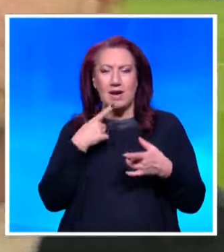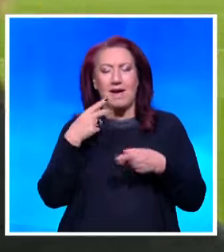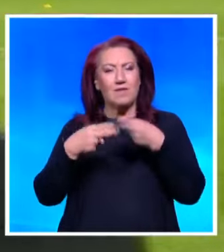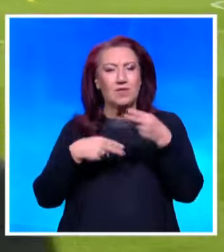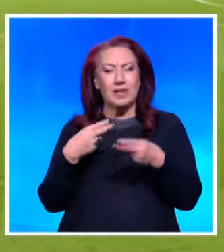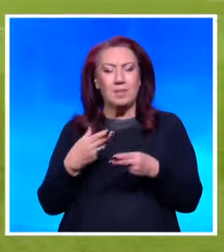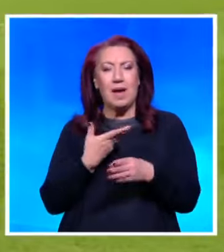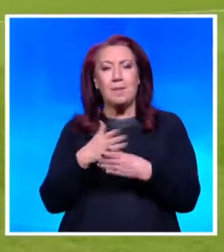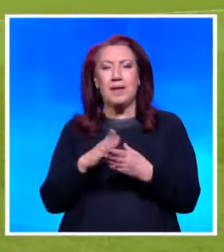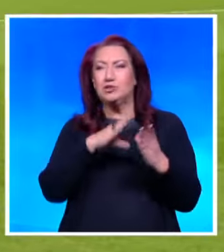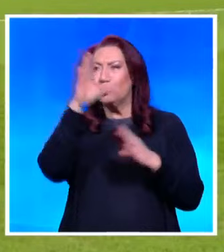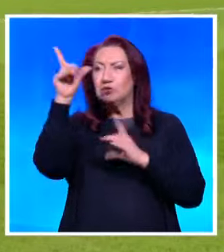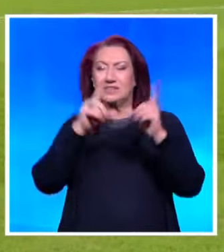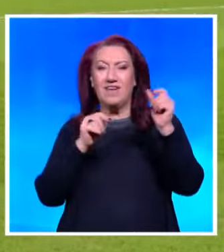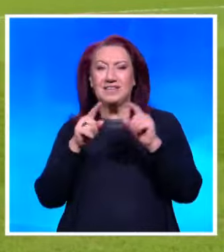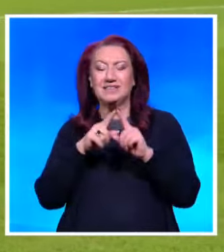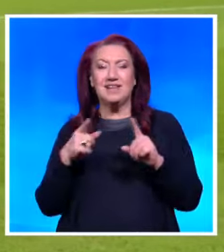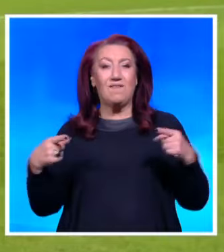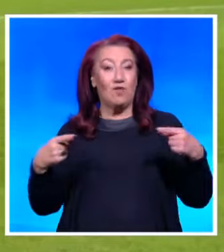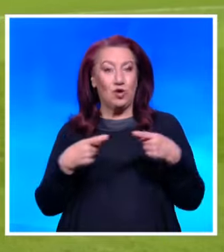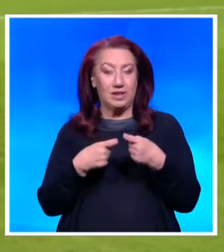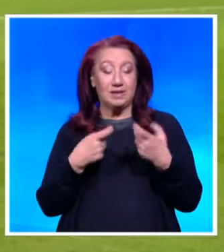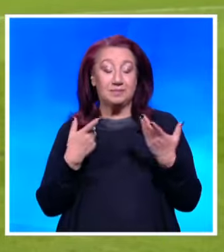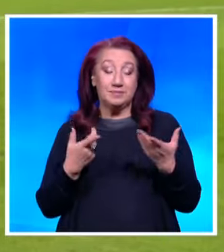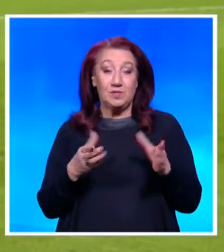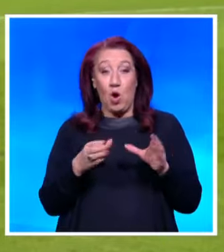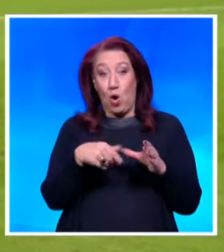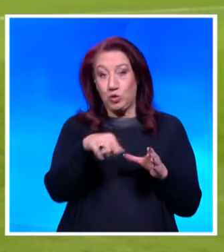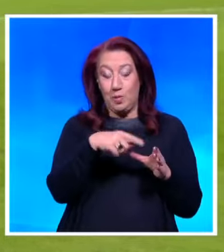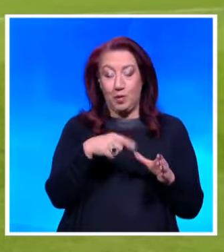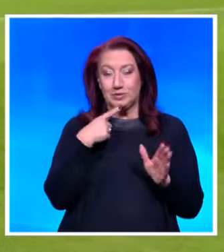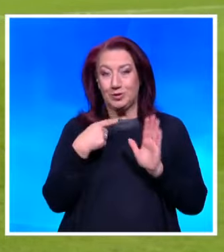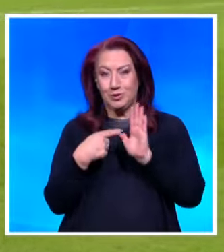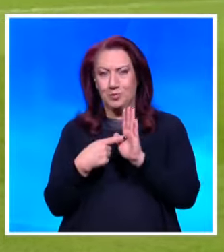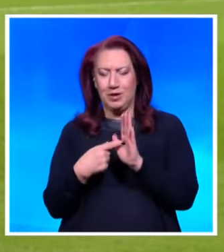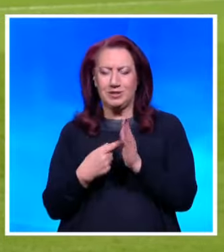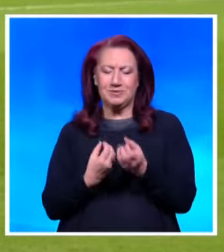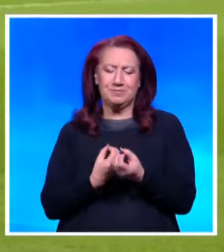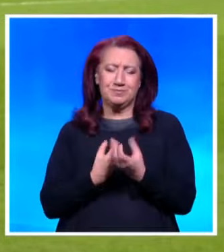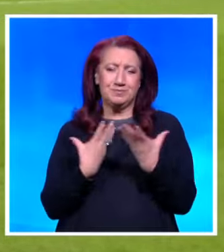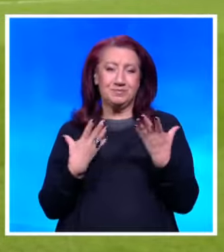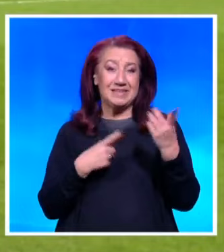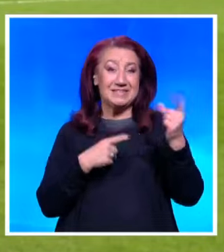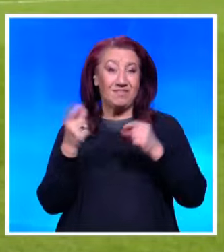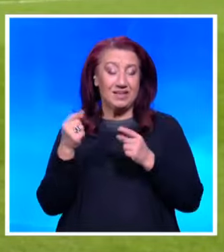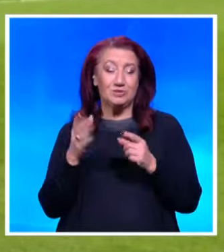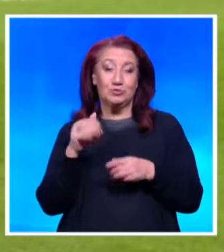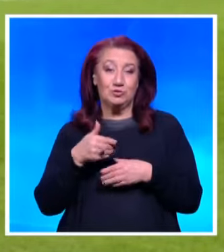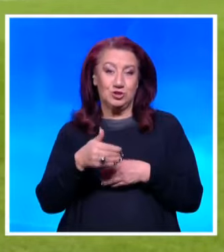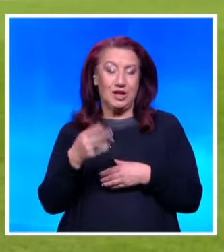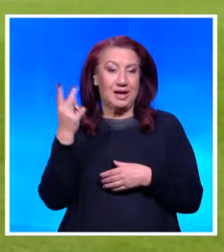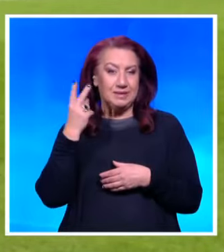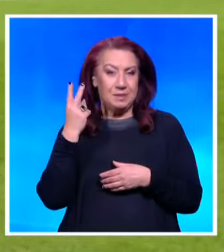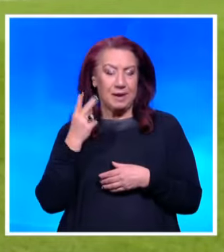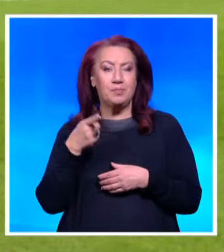Сервет ще успее да се представи толкова блестящо и известно, те първа предстои да разберем. Лудогорец пък отскоро стана ясно